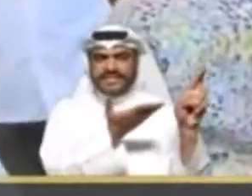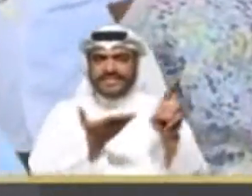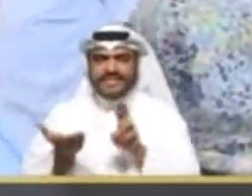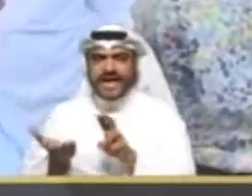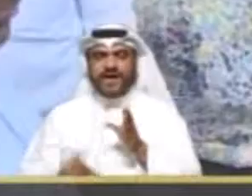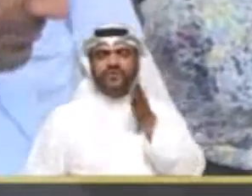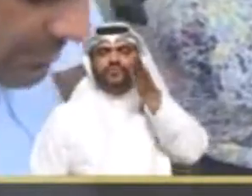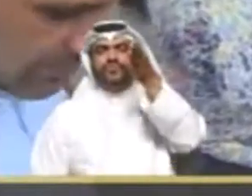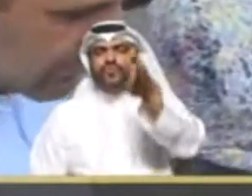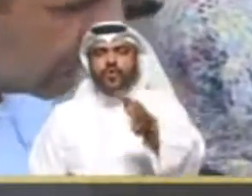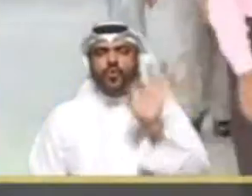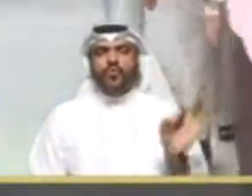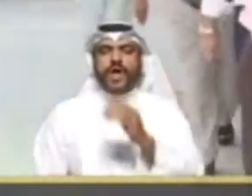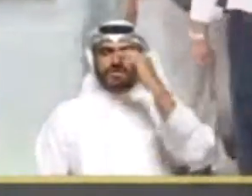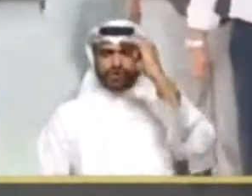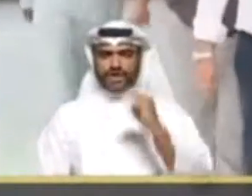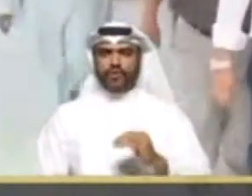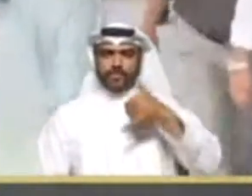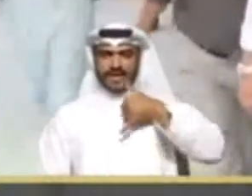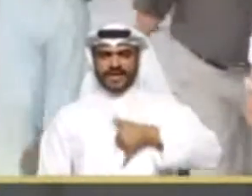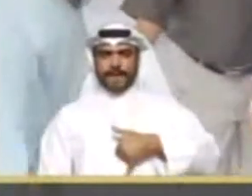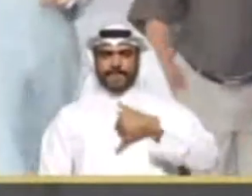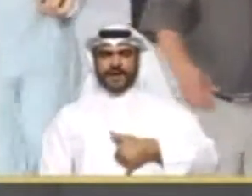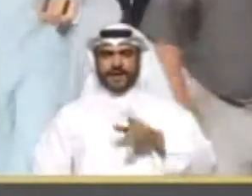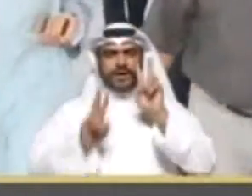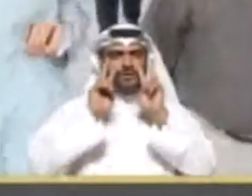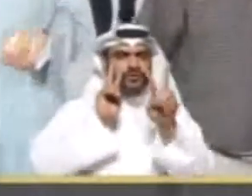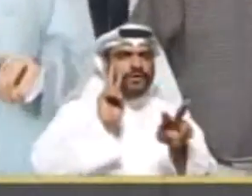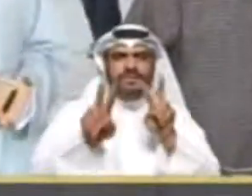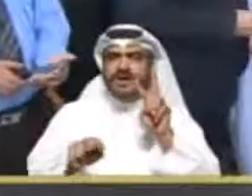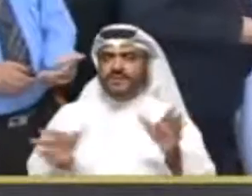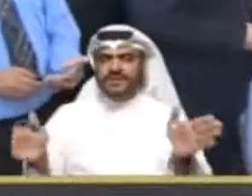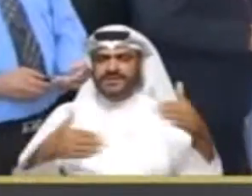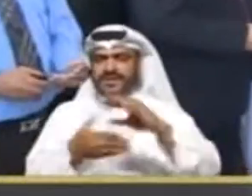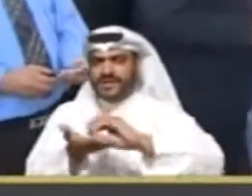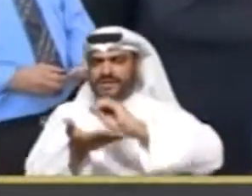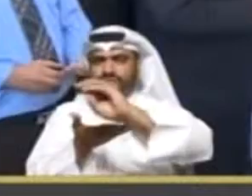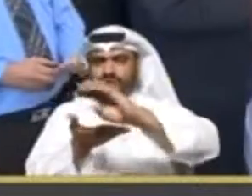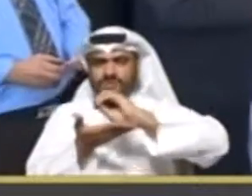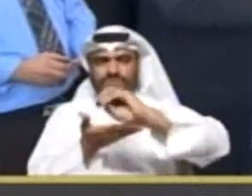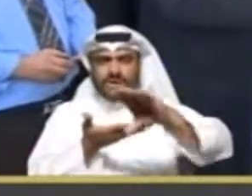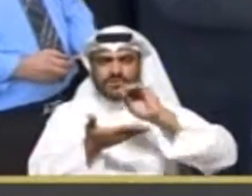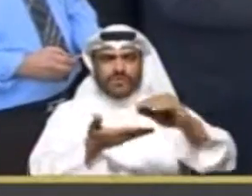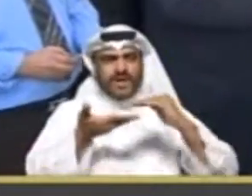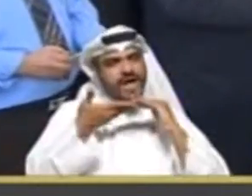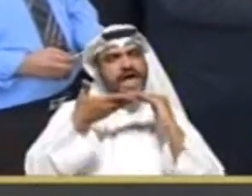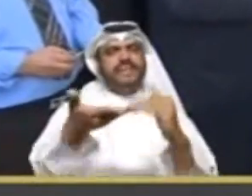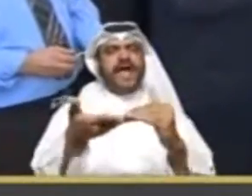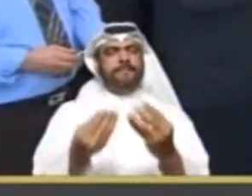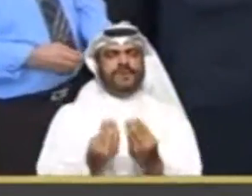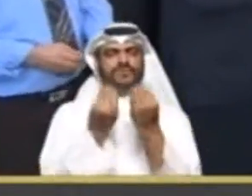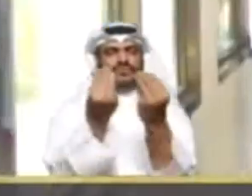محافظة عدن جنوب اليمن للاطلاع عن كثب عن كل ما تقدمه دولة الكويت من دعم سخي